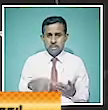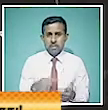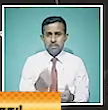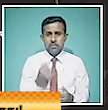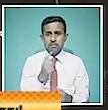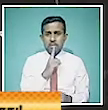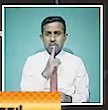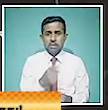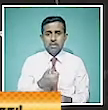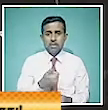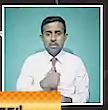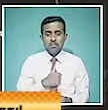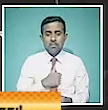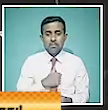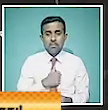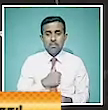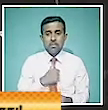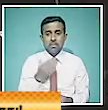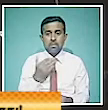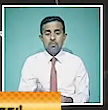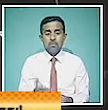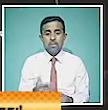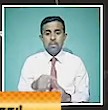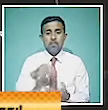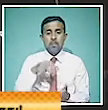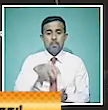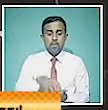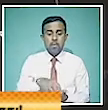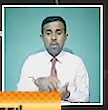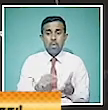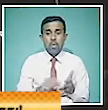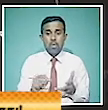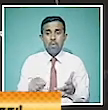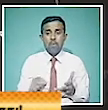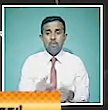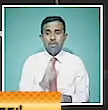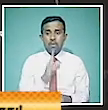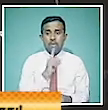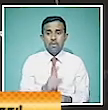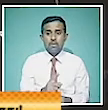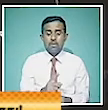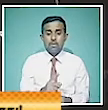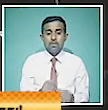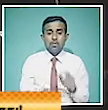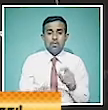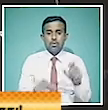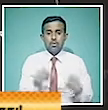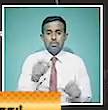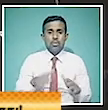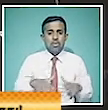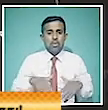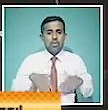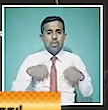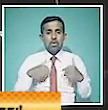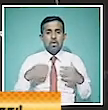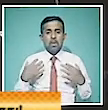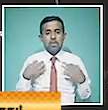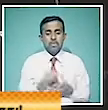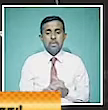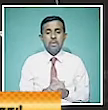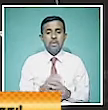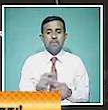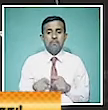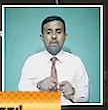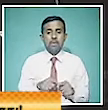சபைகளே முதலாவதாக ஆரம்பிக்கப்பட்டது மக்களின் சுகாதார தேவைகளுக்காகவும், அதே போன்று மக்களினுடைய